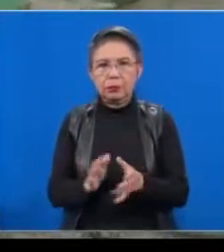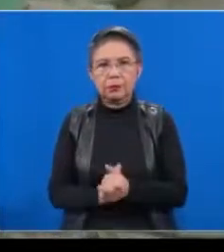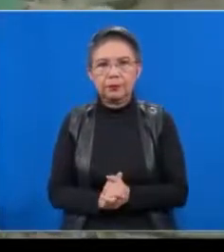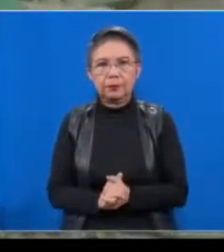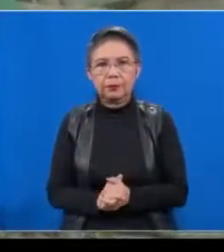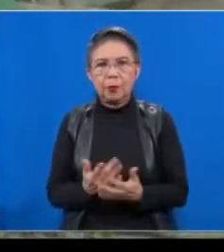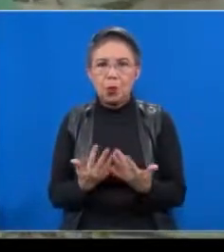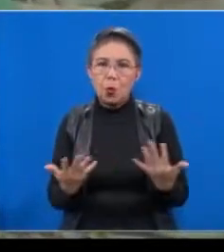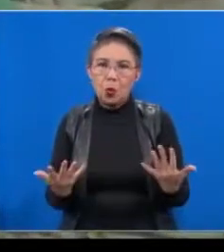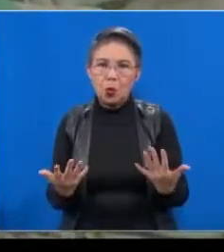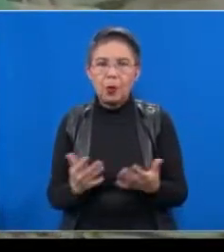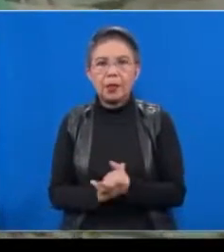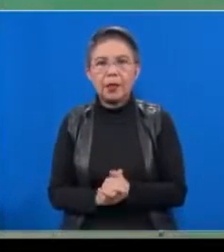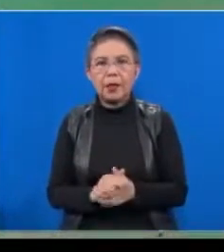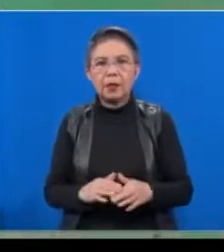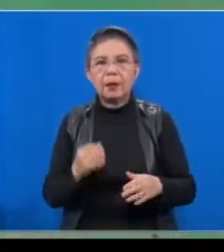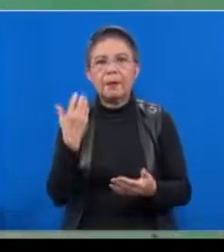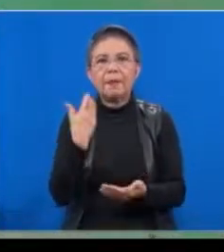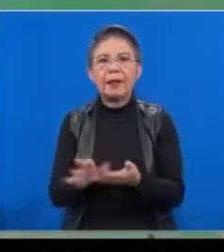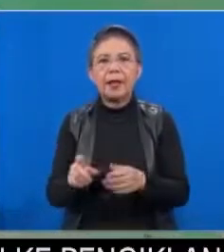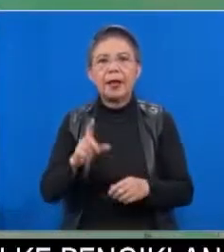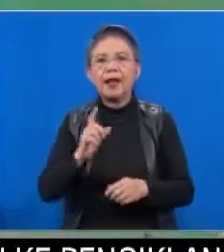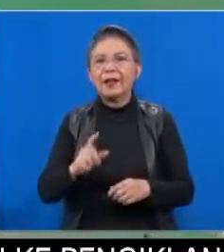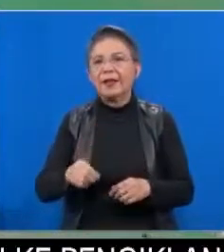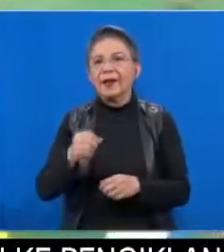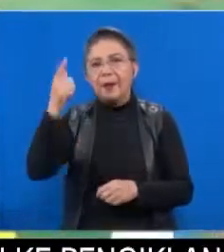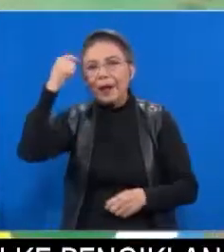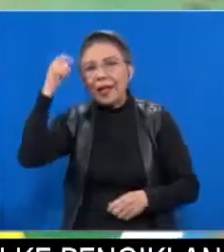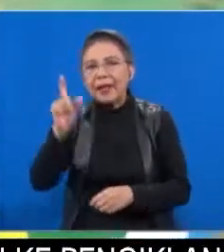Baik masyarakat maupun atlet harus membatalkan latihan olahraga.